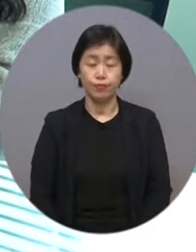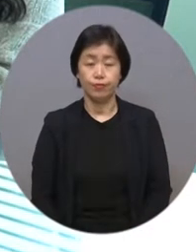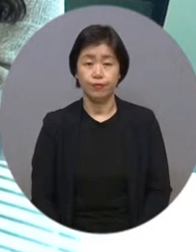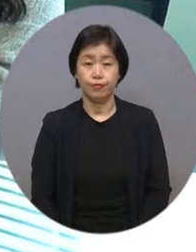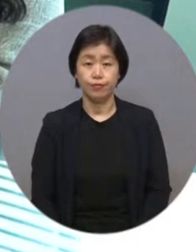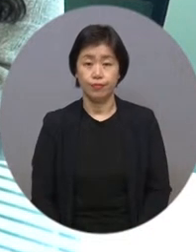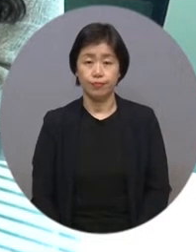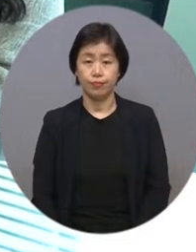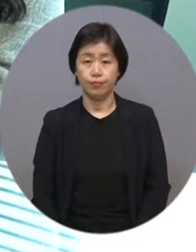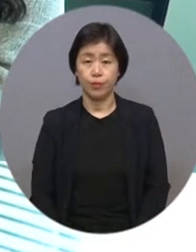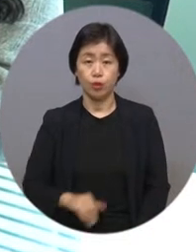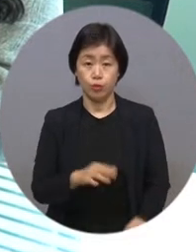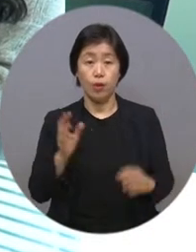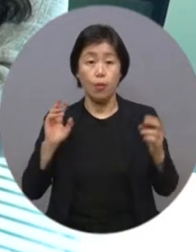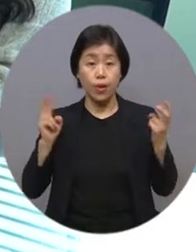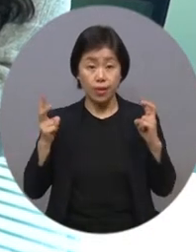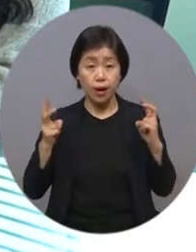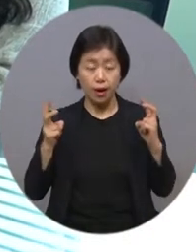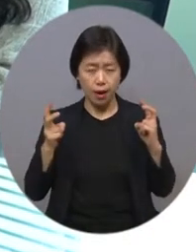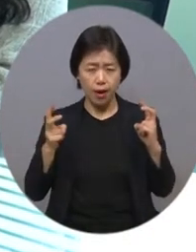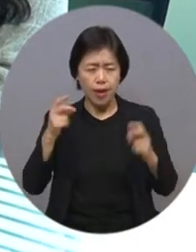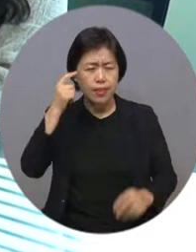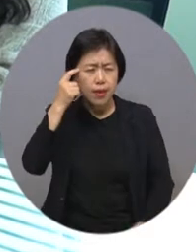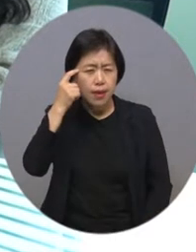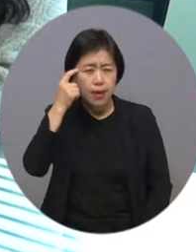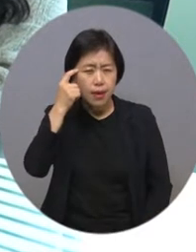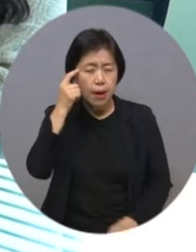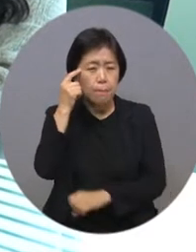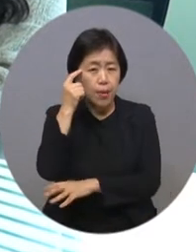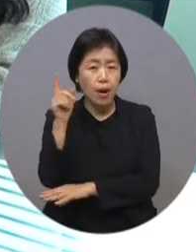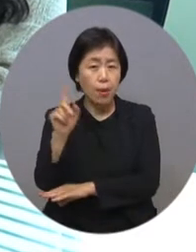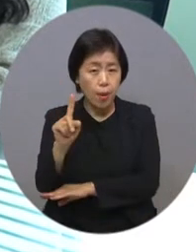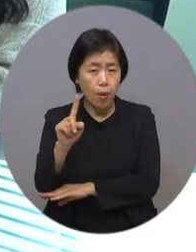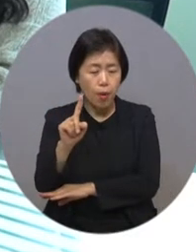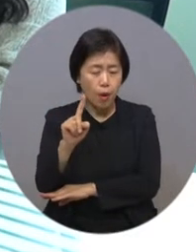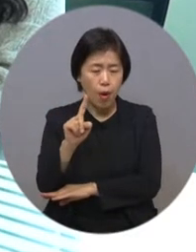기업 이념이 공생입니다. 그래서 저희하고 같이